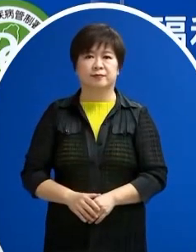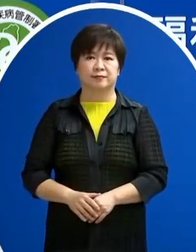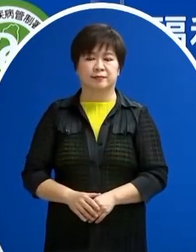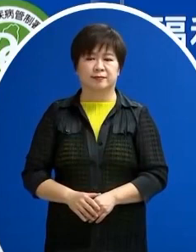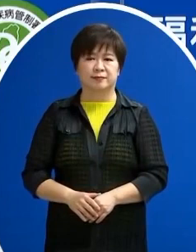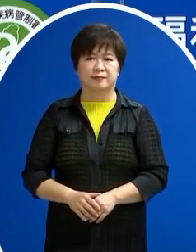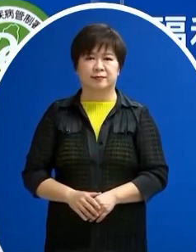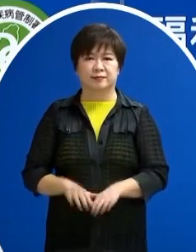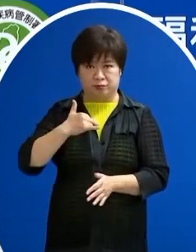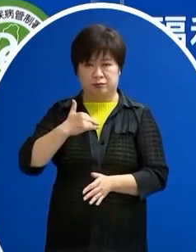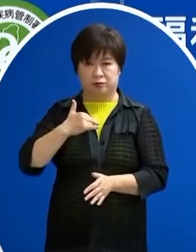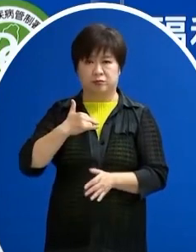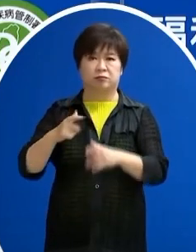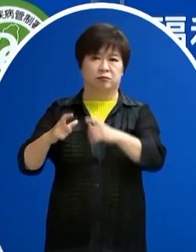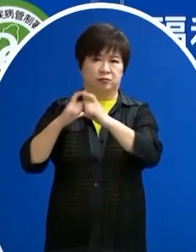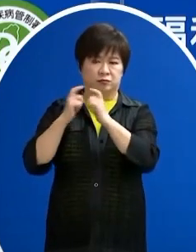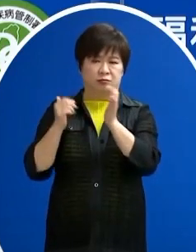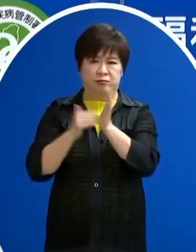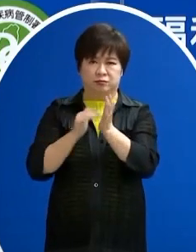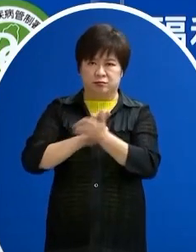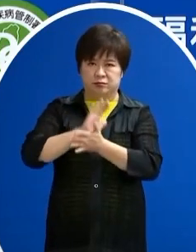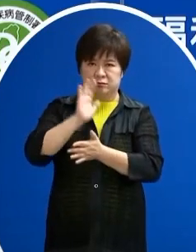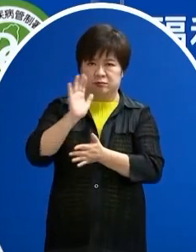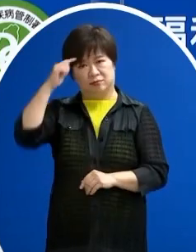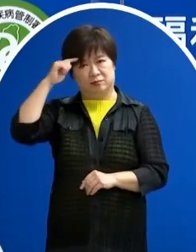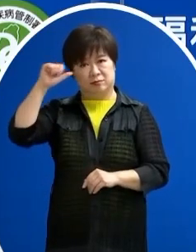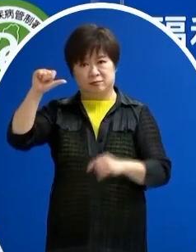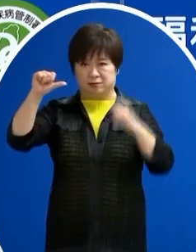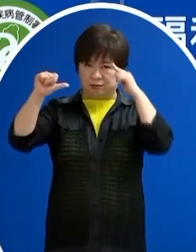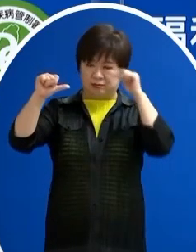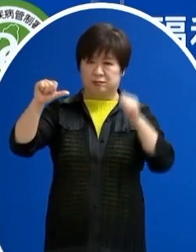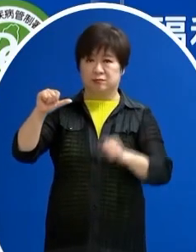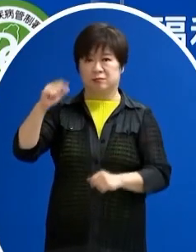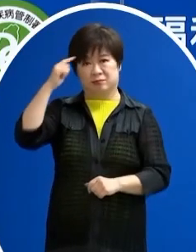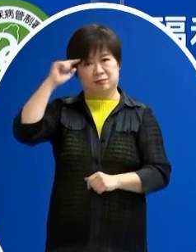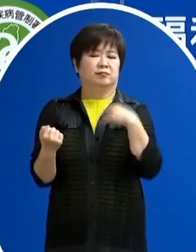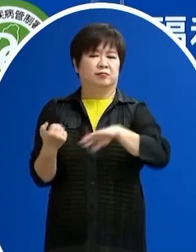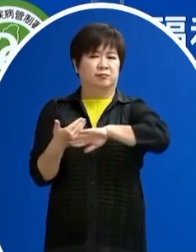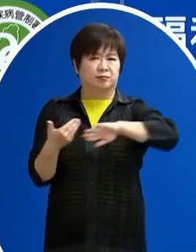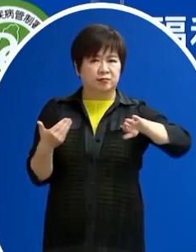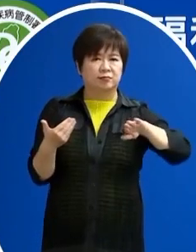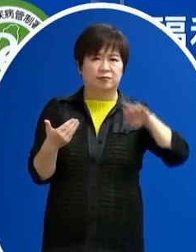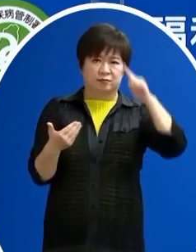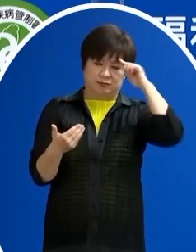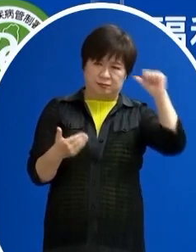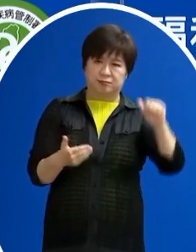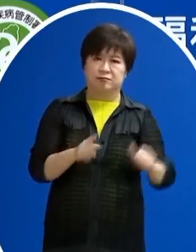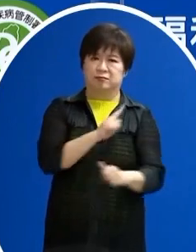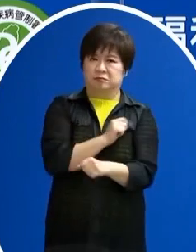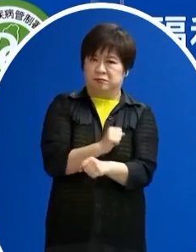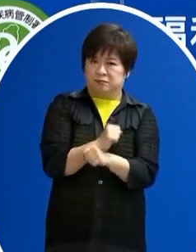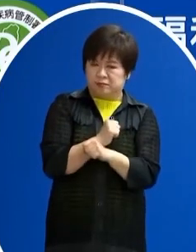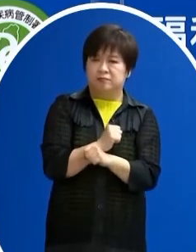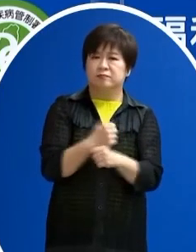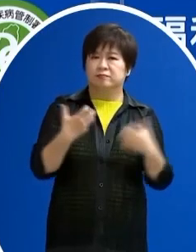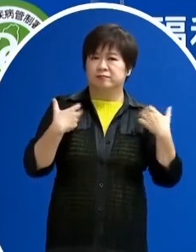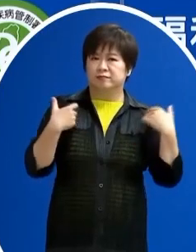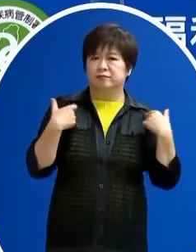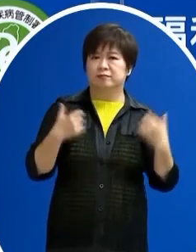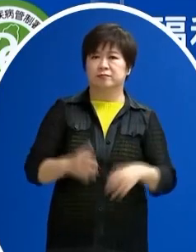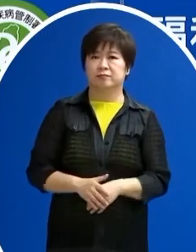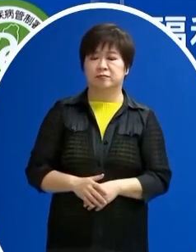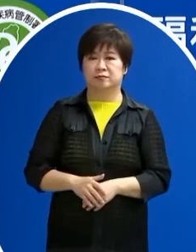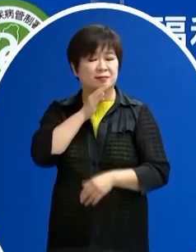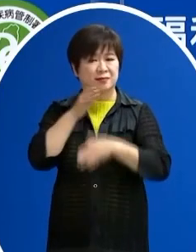已经确定啊、哦、针对这个一人一户5天居家检疫跟5天的自主健康管理啊、哦、这边指的是